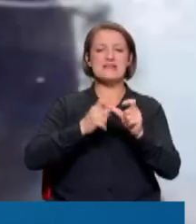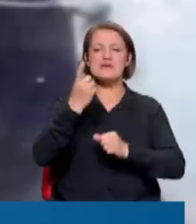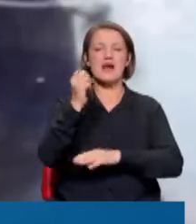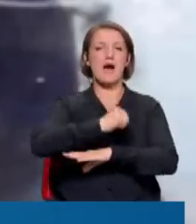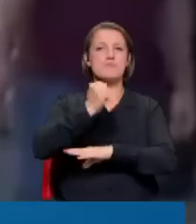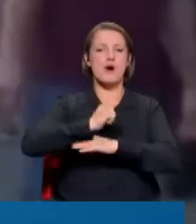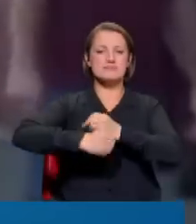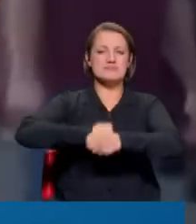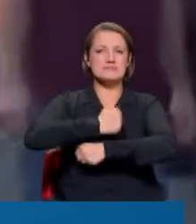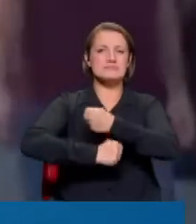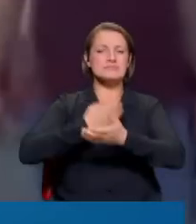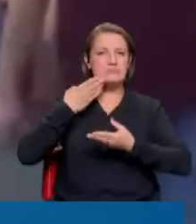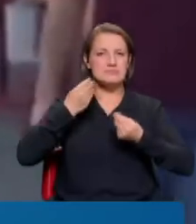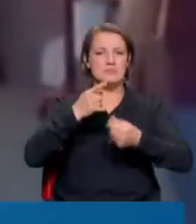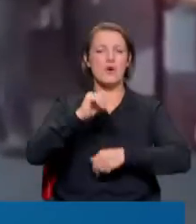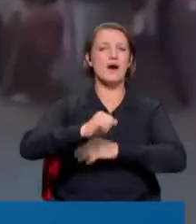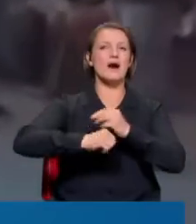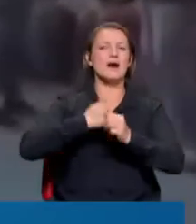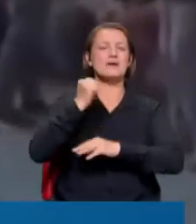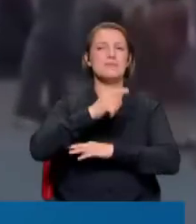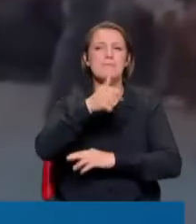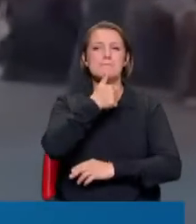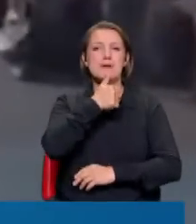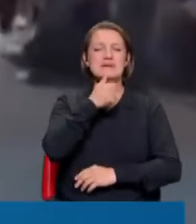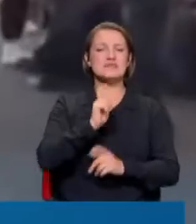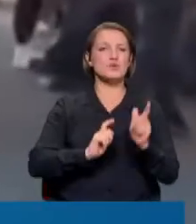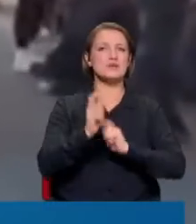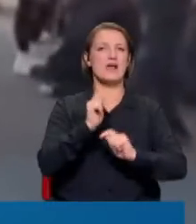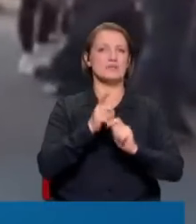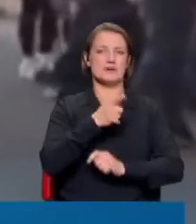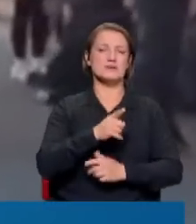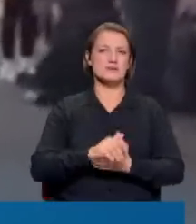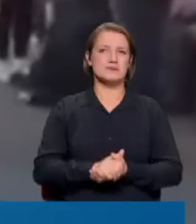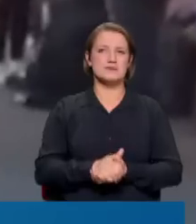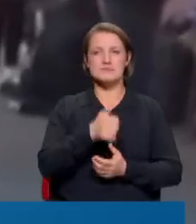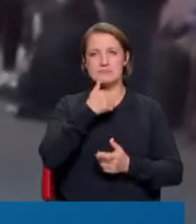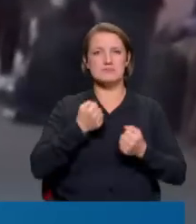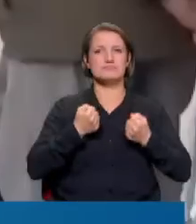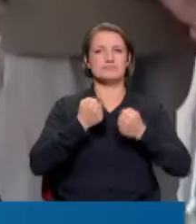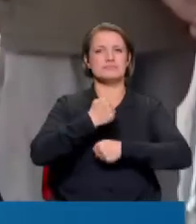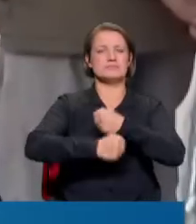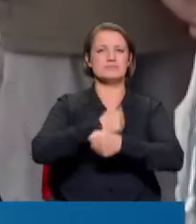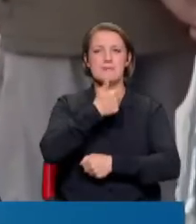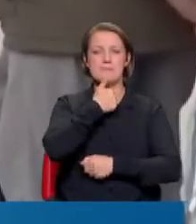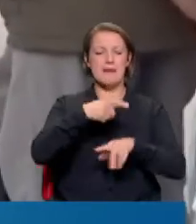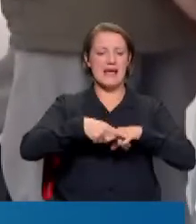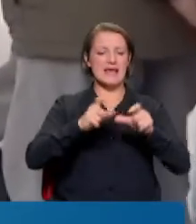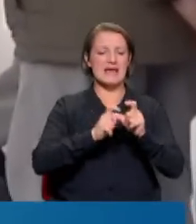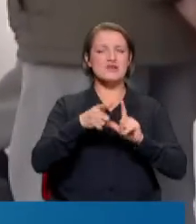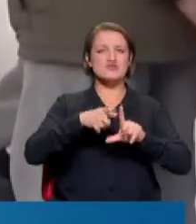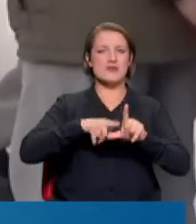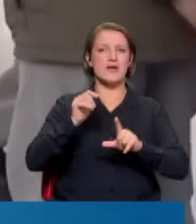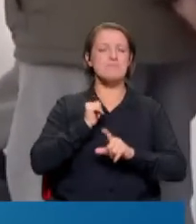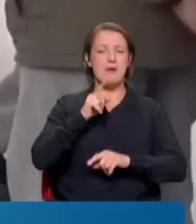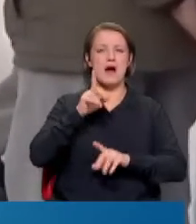kamyonet geçtiği belirlendi o kamyoneti de çocuğun babasının kullandığı Baba HG Jandarma